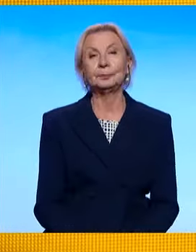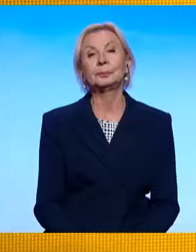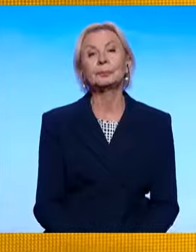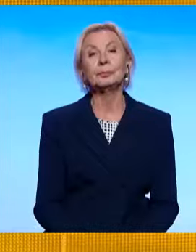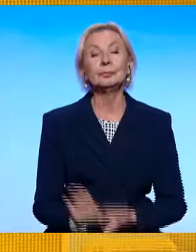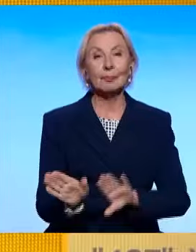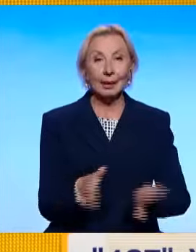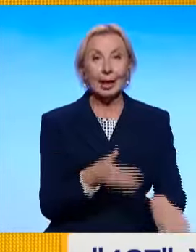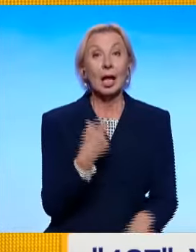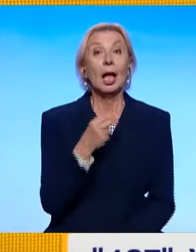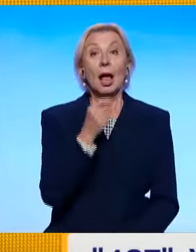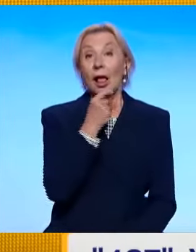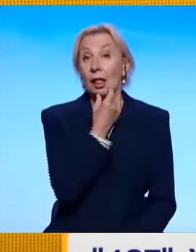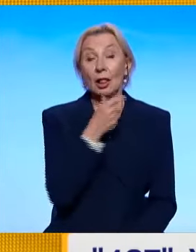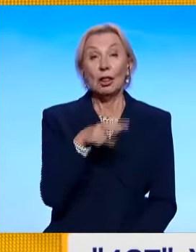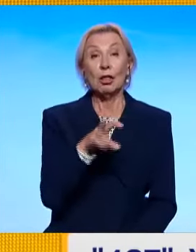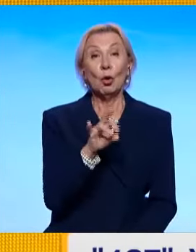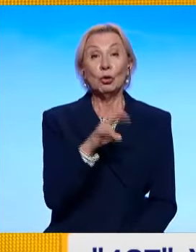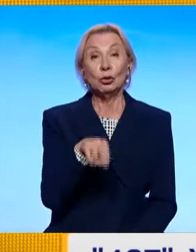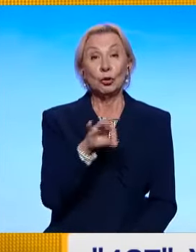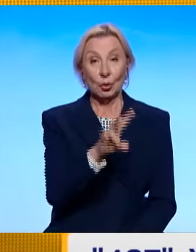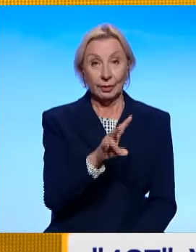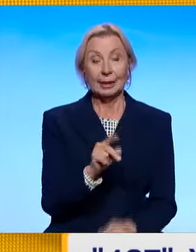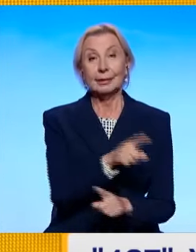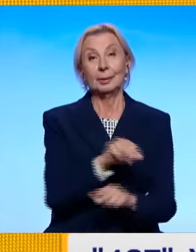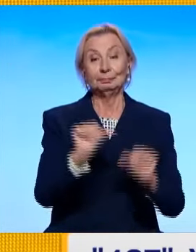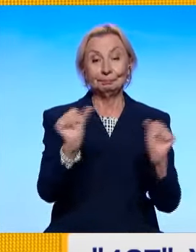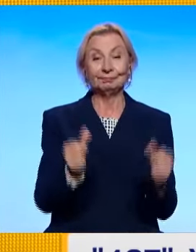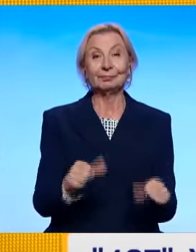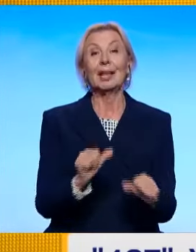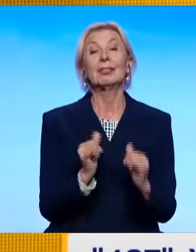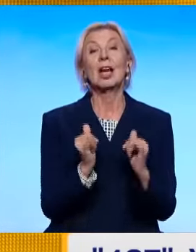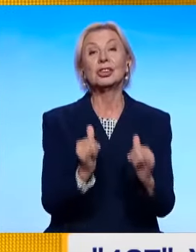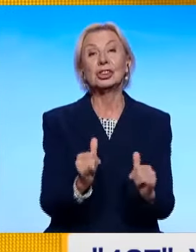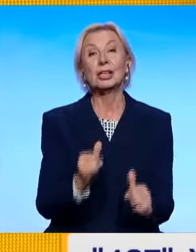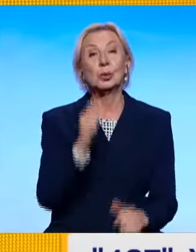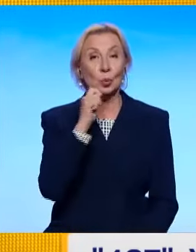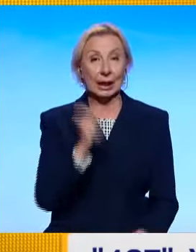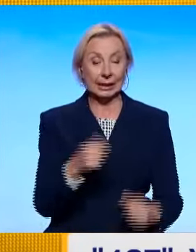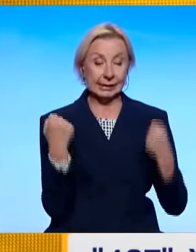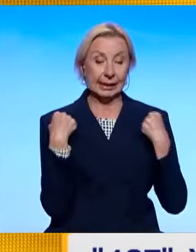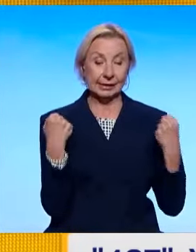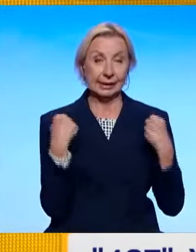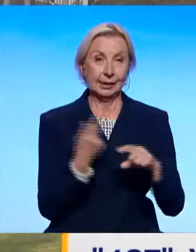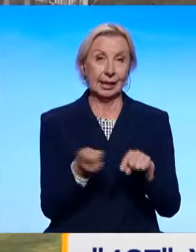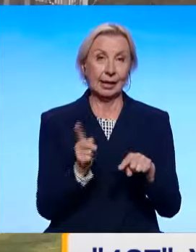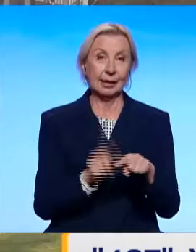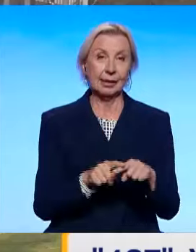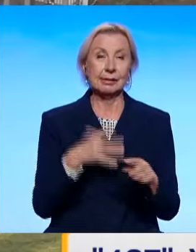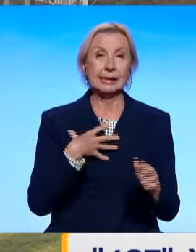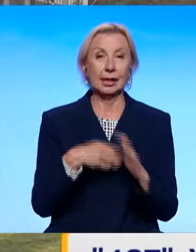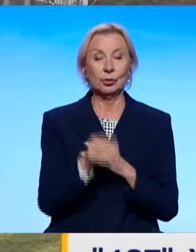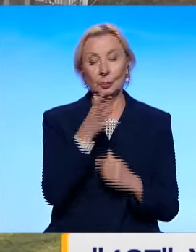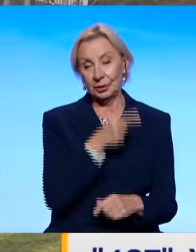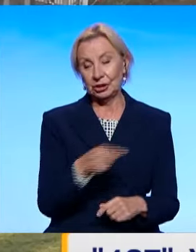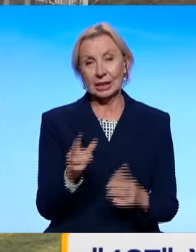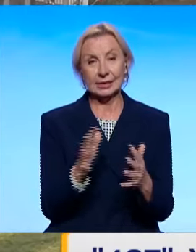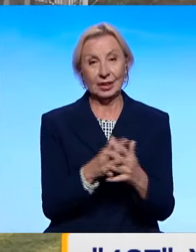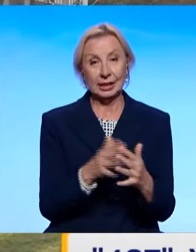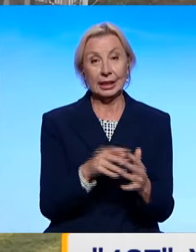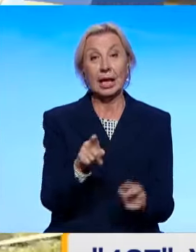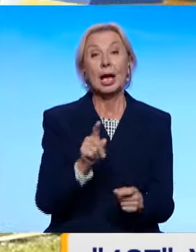У Лондоні встановили інсталяцію на честь українських атлетів, які загинули під час російської війни в Україні. На